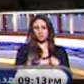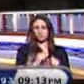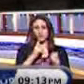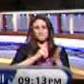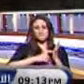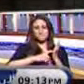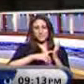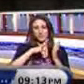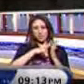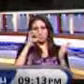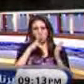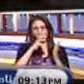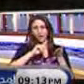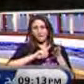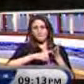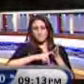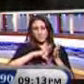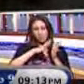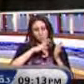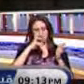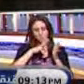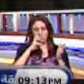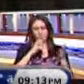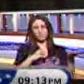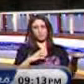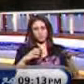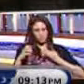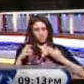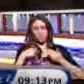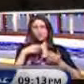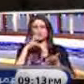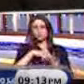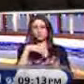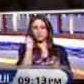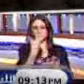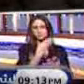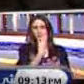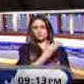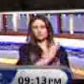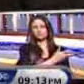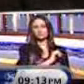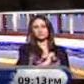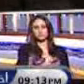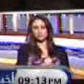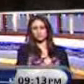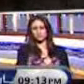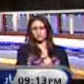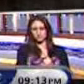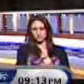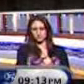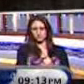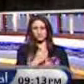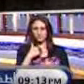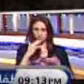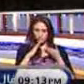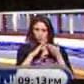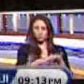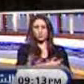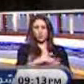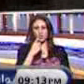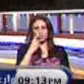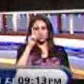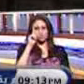البطايق، واحنا ما بنطلبش حاجات فيها تعسف لان احنا عارفين ان المنطقه دي معظم المستندات فيها ما بتبقاش على العناوين، واحنا بنحاول نصرم الامور